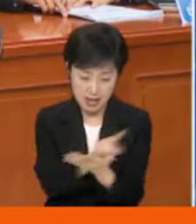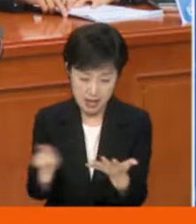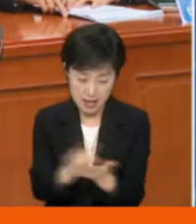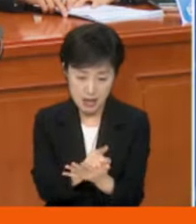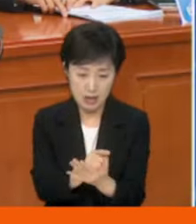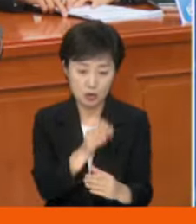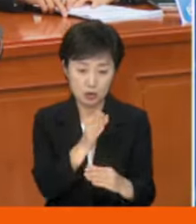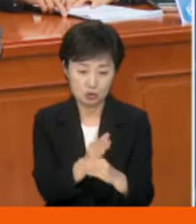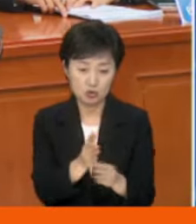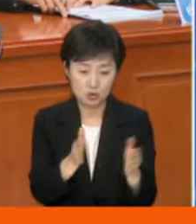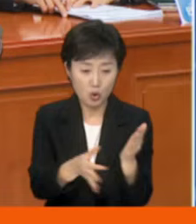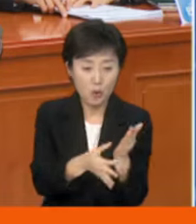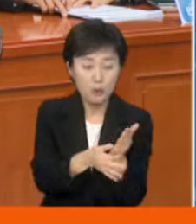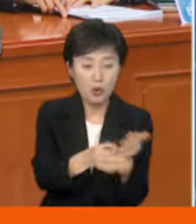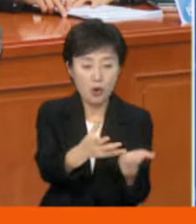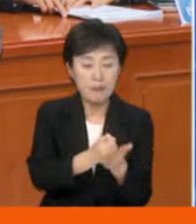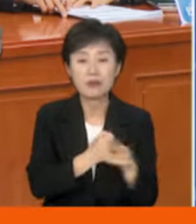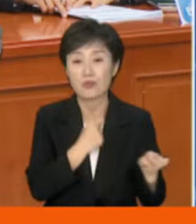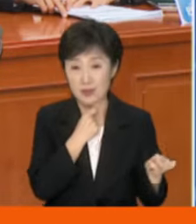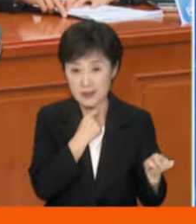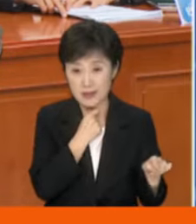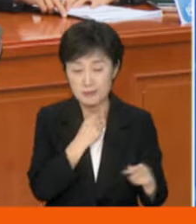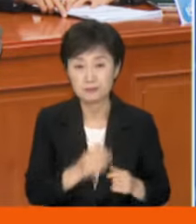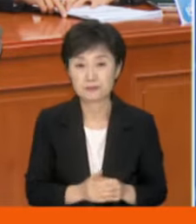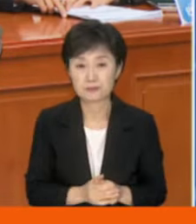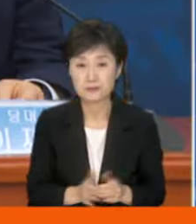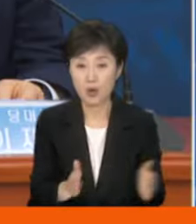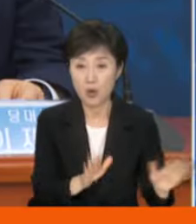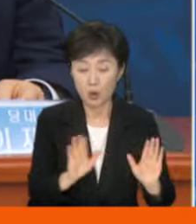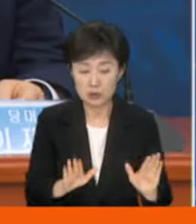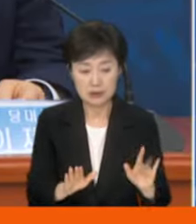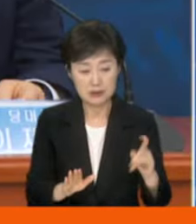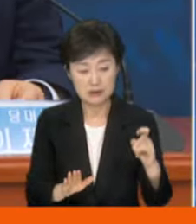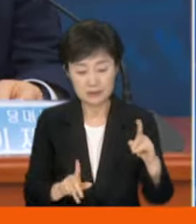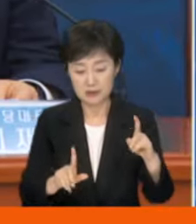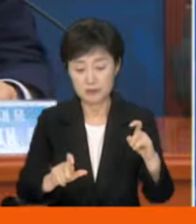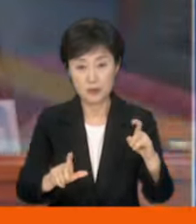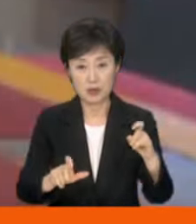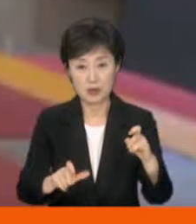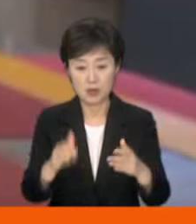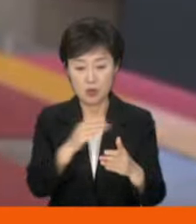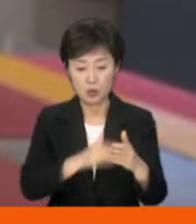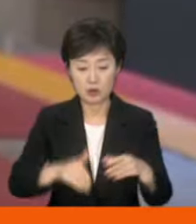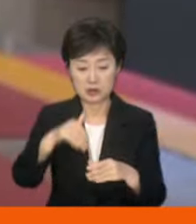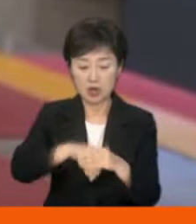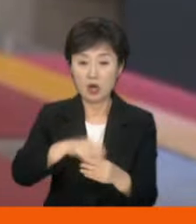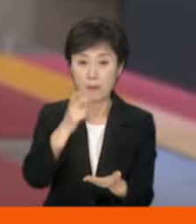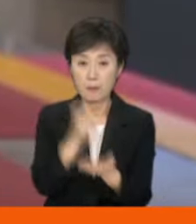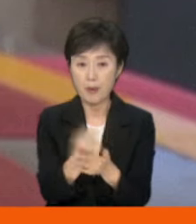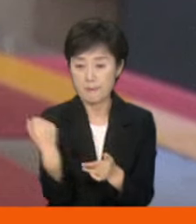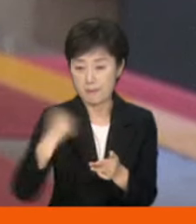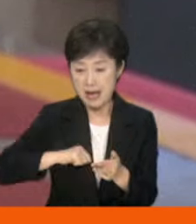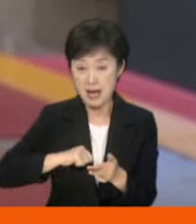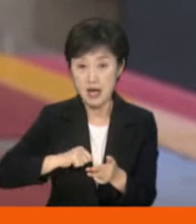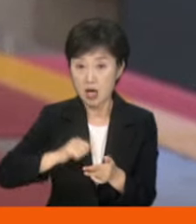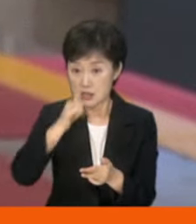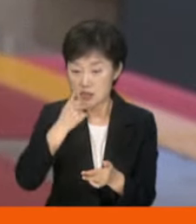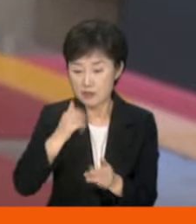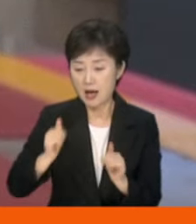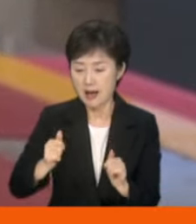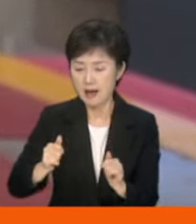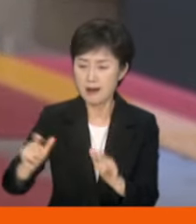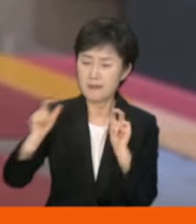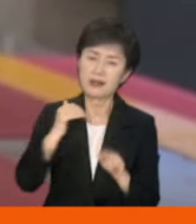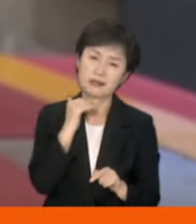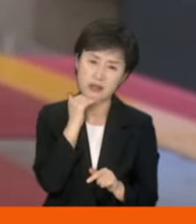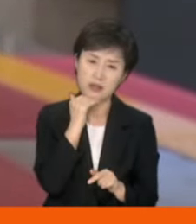중도 보수 표심까지 노리는 포석으로 풀이됩니다. 오는 11월 15일에 공직선거법 위반 혐의에 대한 1심 선고를